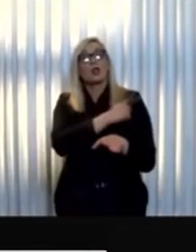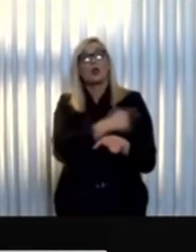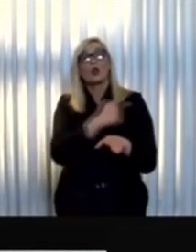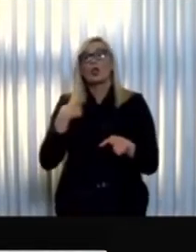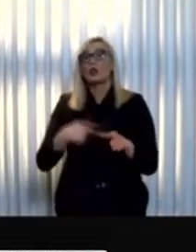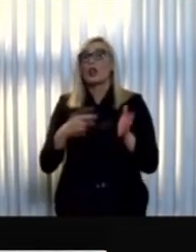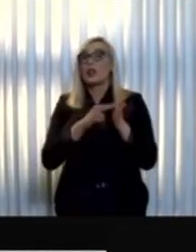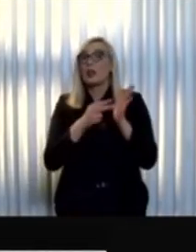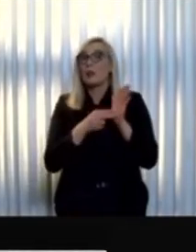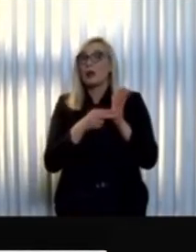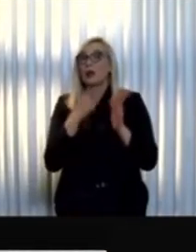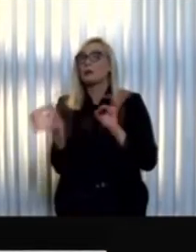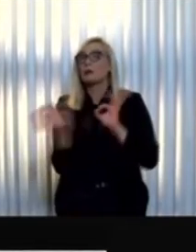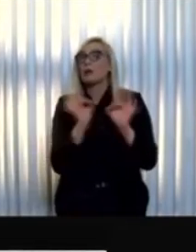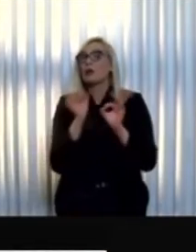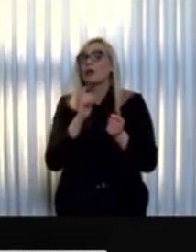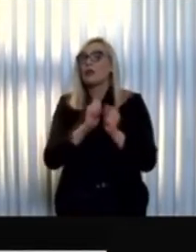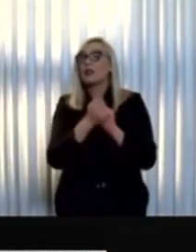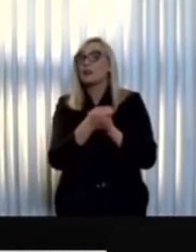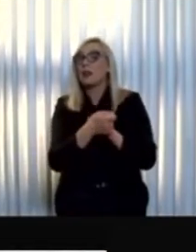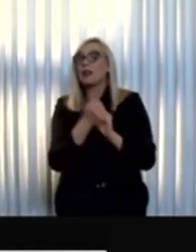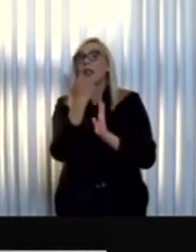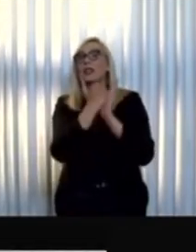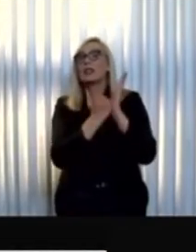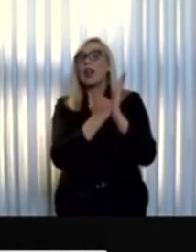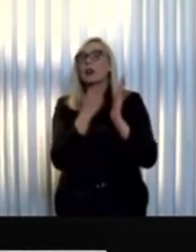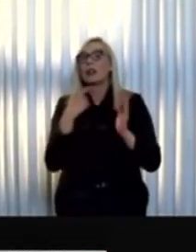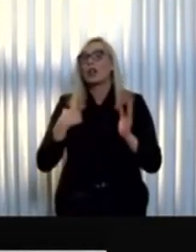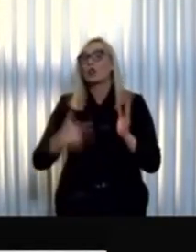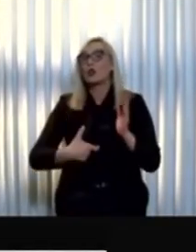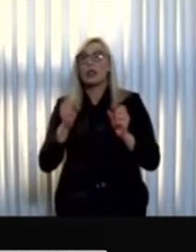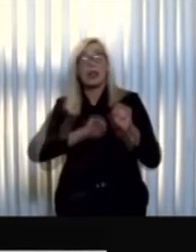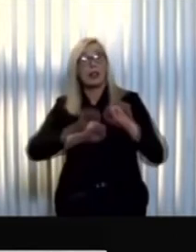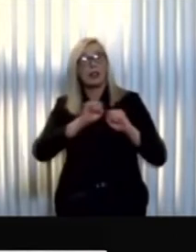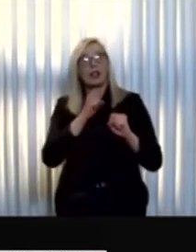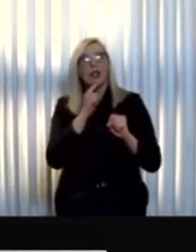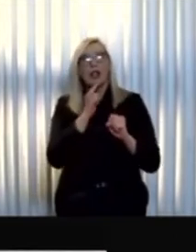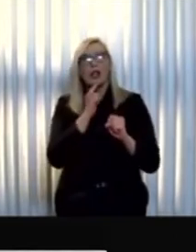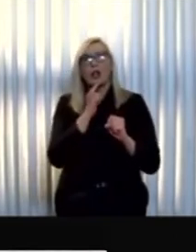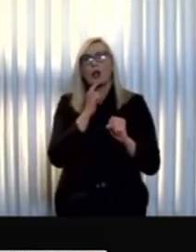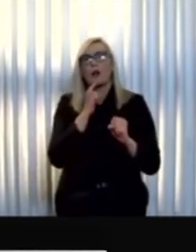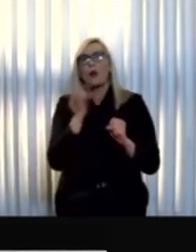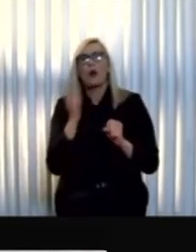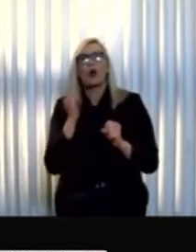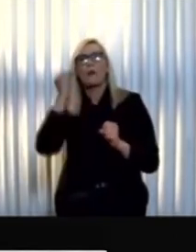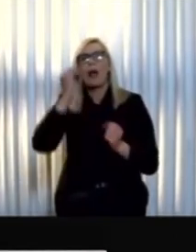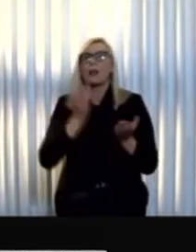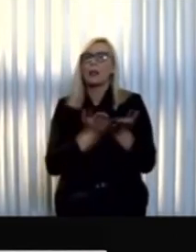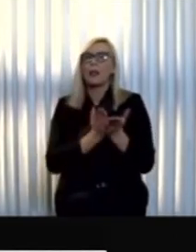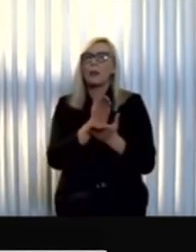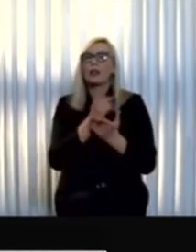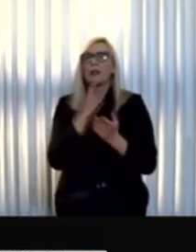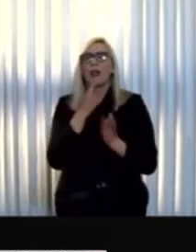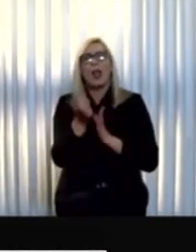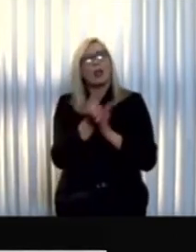политика ги изготви измените на Законот за социјална заштита, кои ни со одветна владина процедура најбрзо ќе